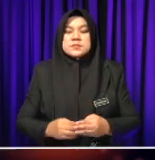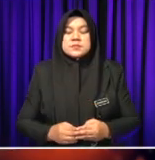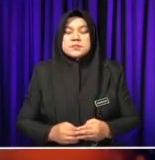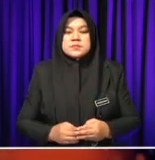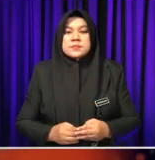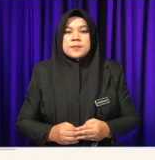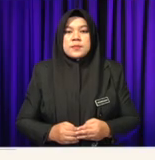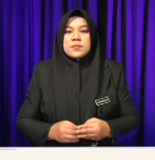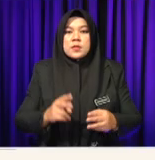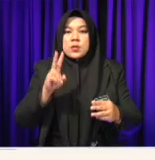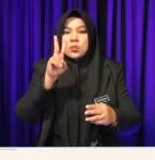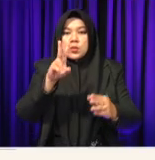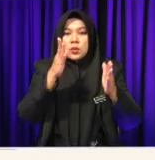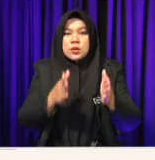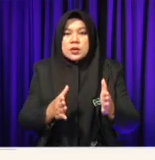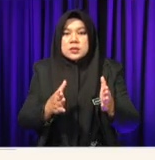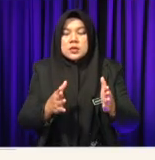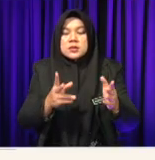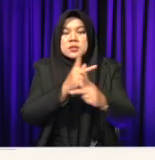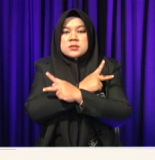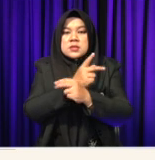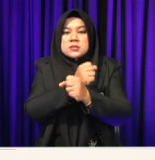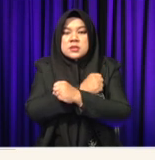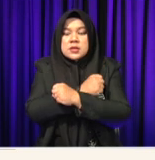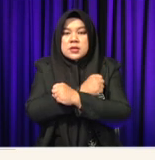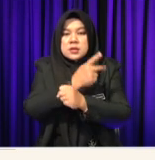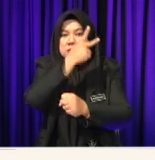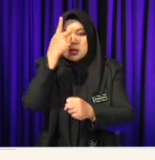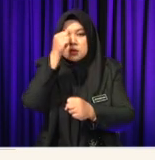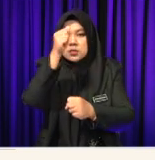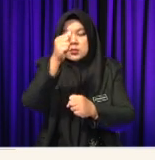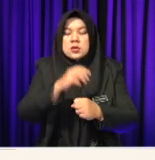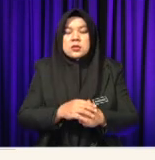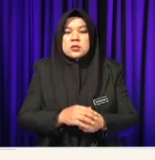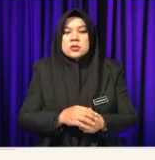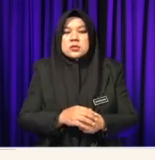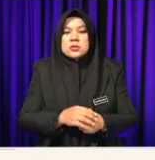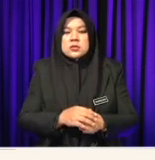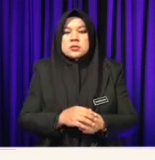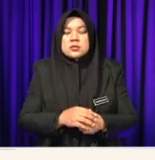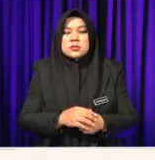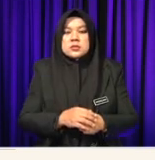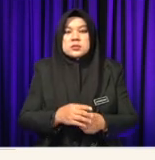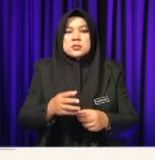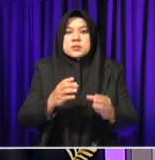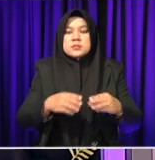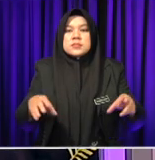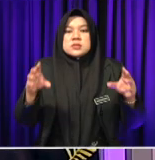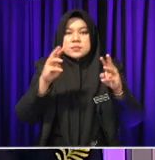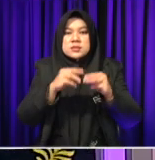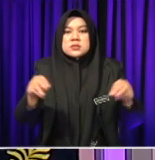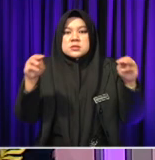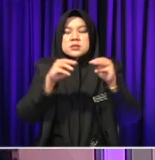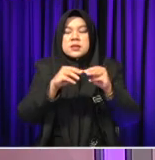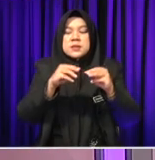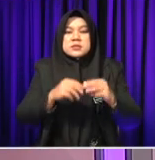mengasihi bertemu dan berpisah kerana Allah dan seseorang yang membenci at Kana takut pada Allah tadi surah bagi yang dua tadi mencintai masjid sebagainya pun boleh